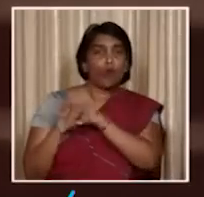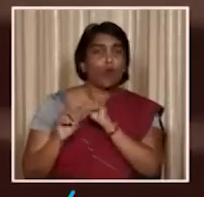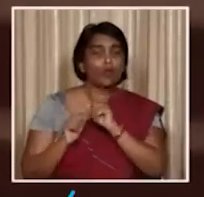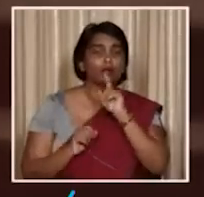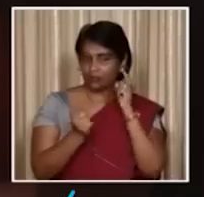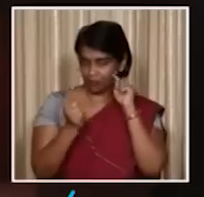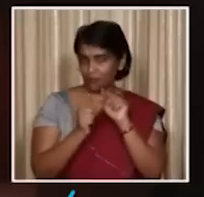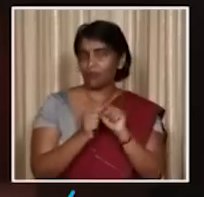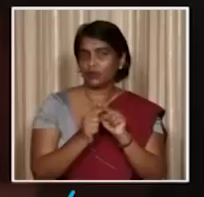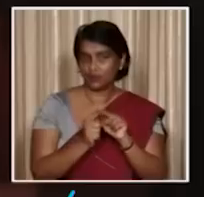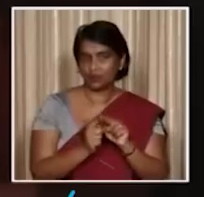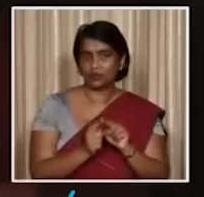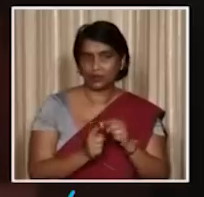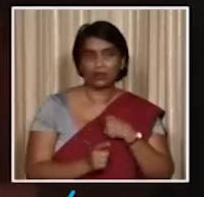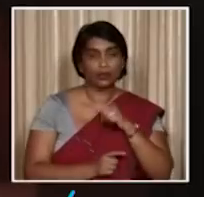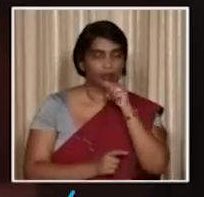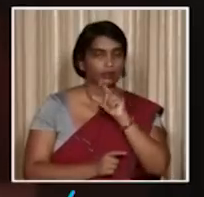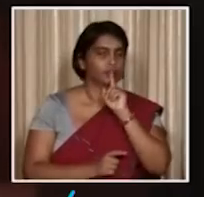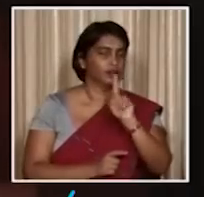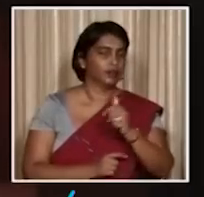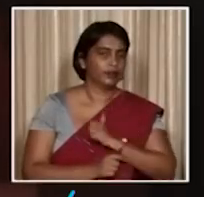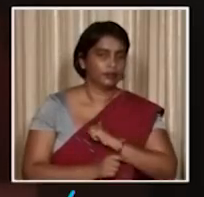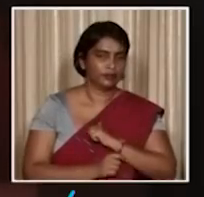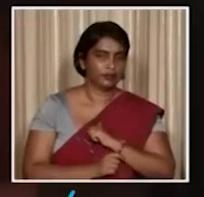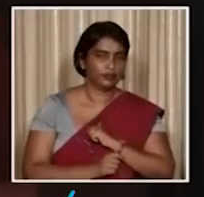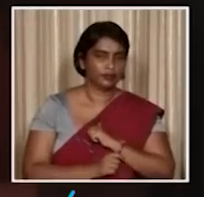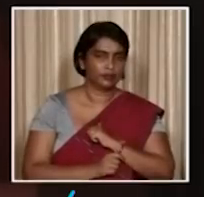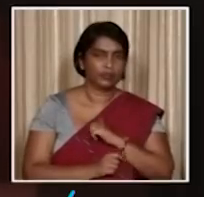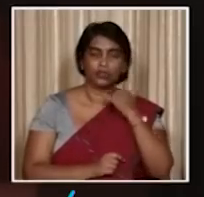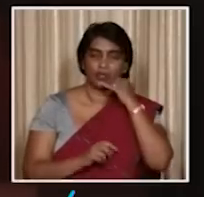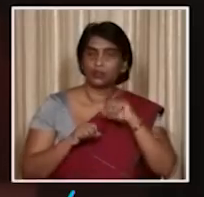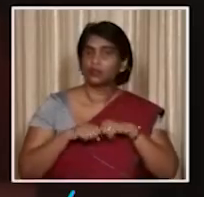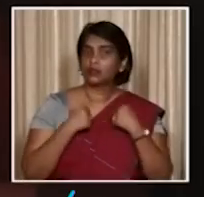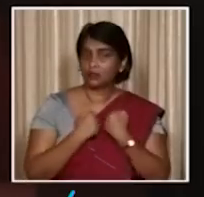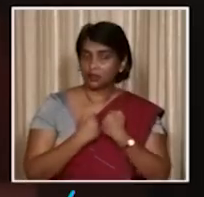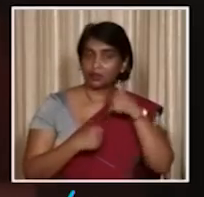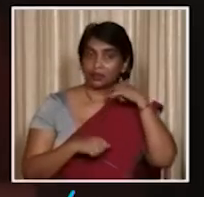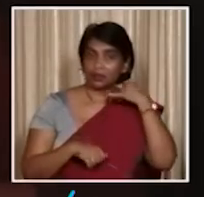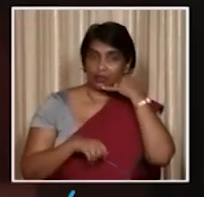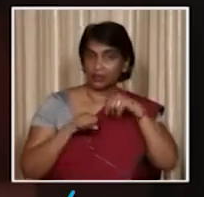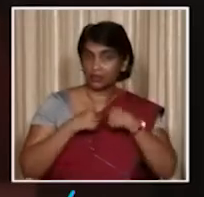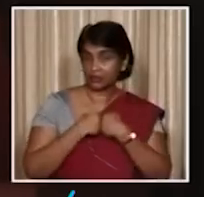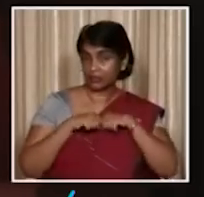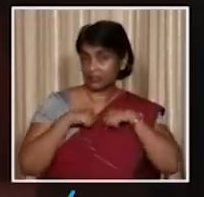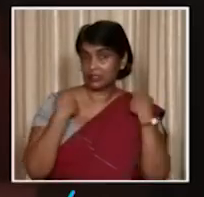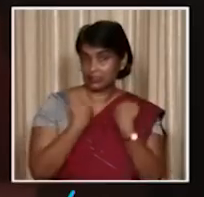පස්සේ. එතුමාට මම පැහැදිලි කරන්න කැමති සමගි ජන බලවේගයේ සමගි ජන සම්දාහනයේ පමණක්